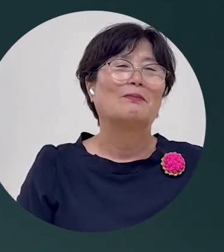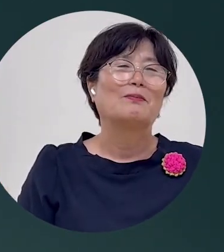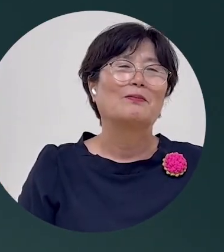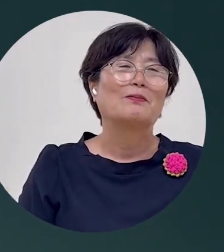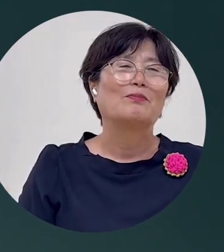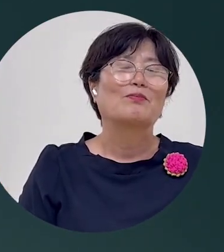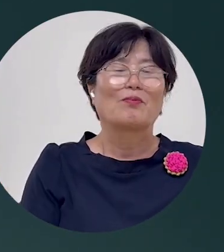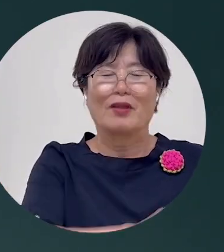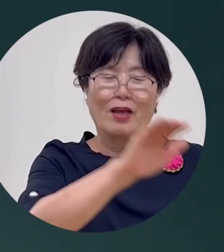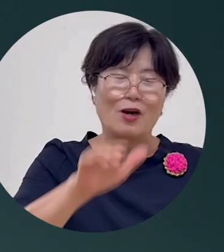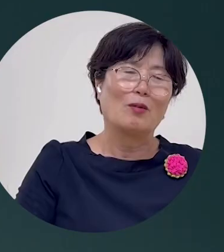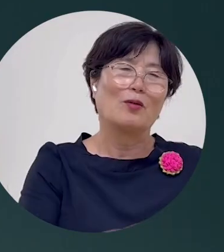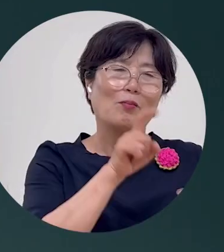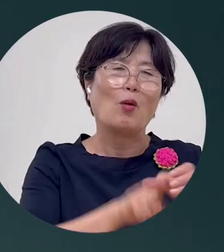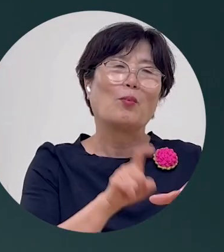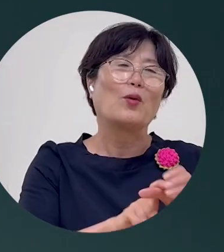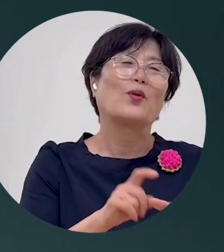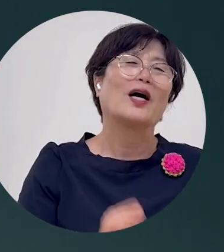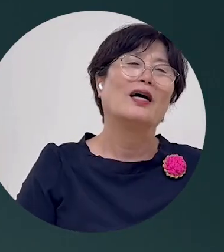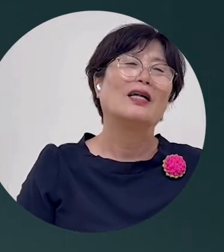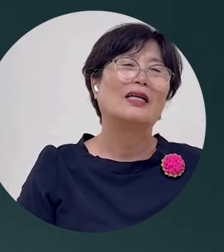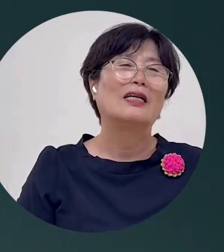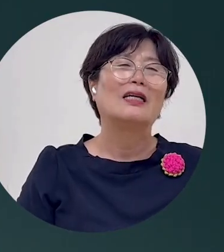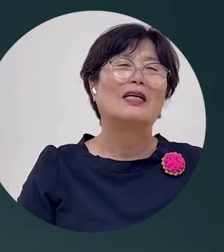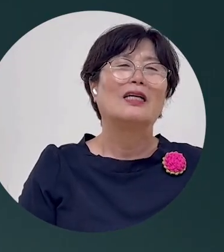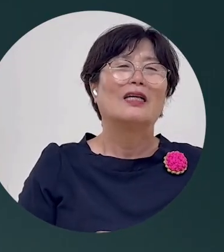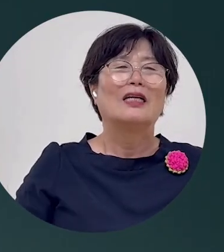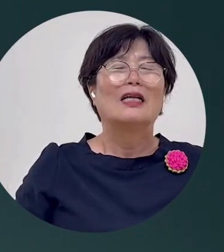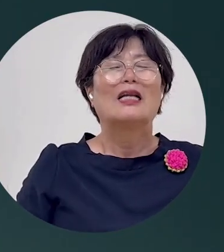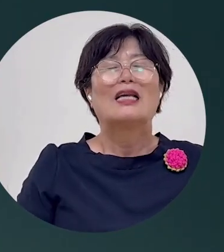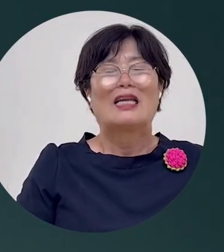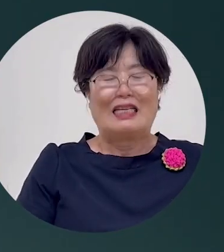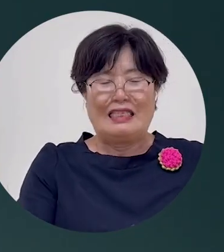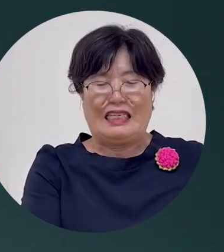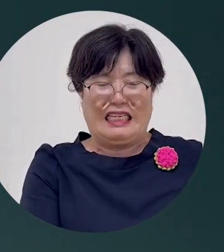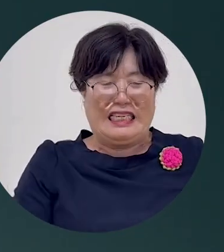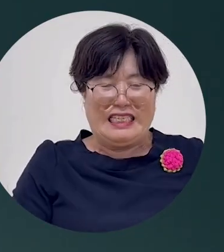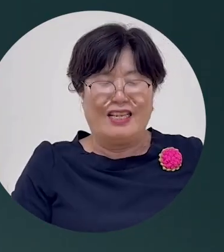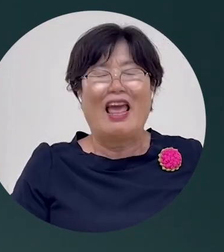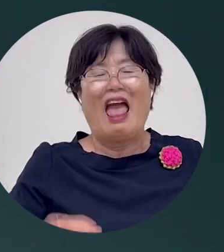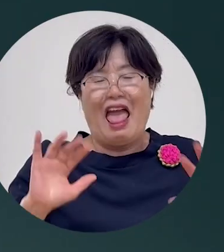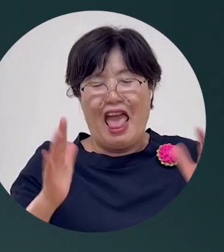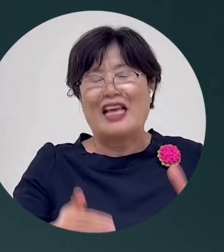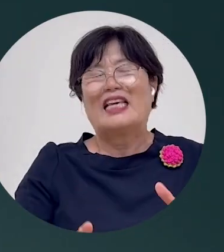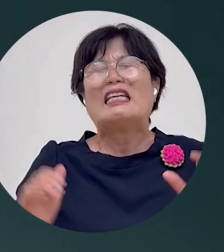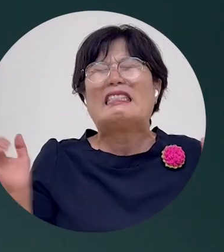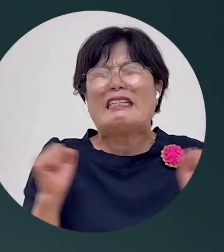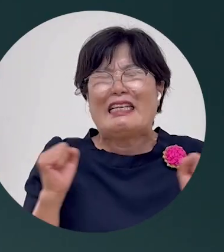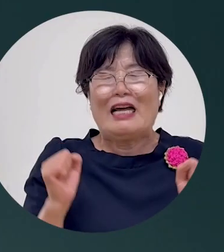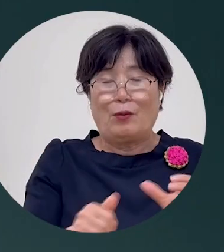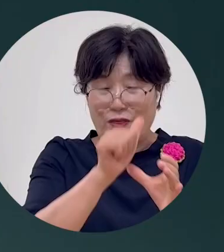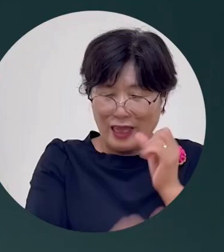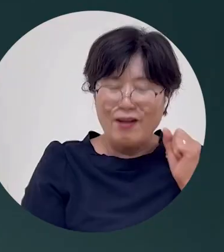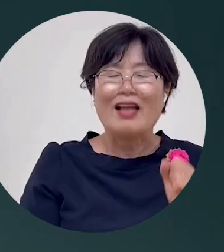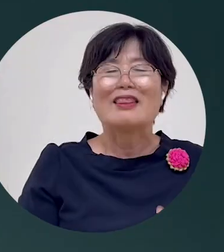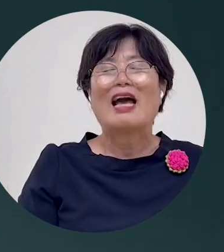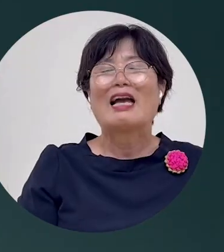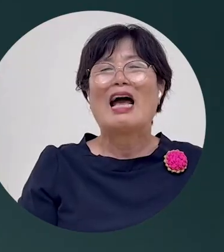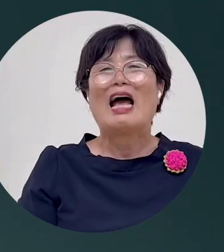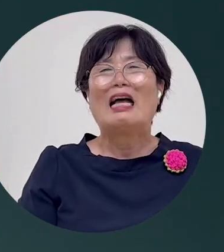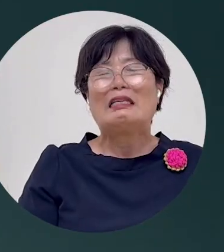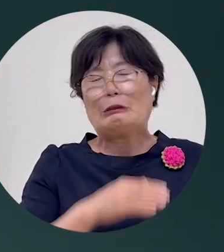여러분, 목표가 우리가 기저귀 차고 왔다가 기저귀 안 차고 갔으면 좋겠다.